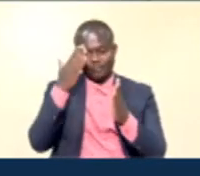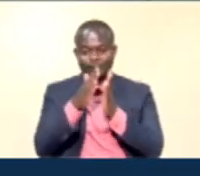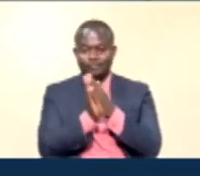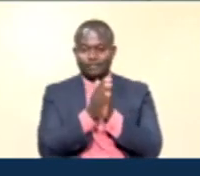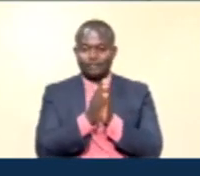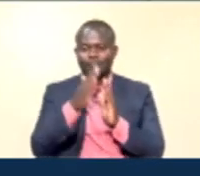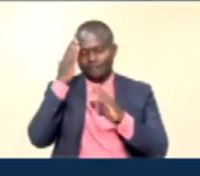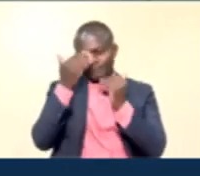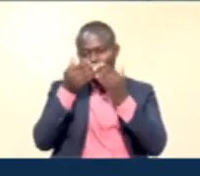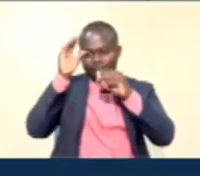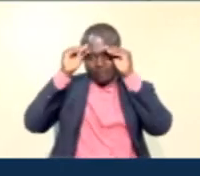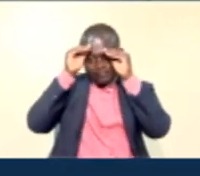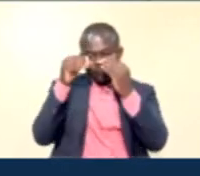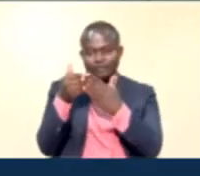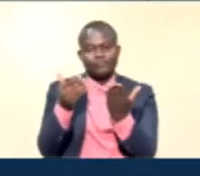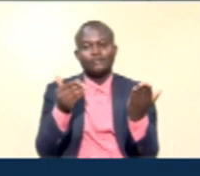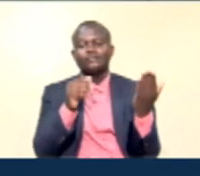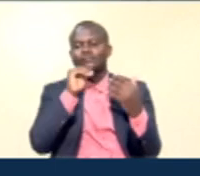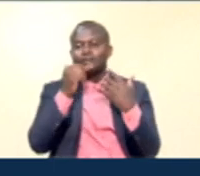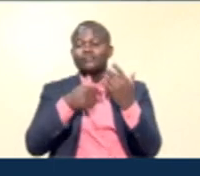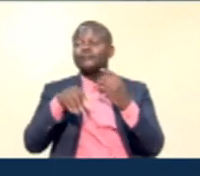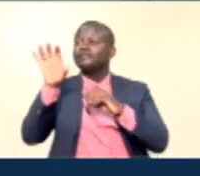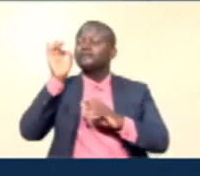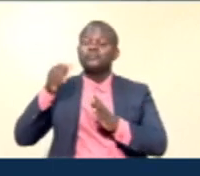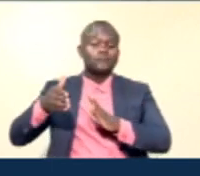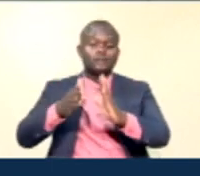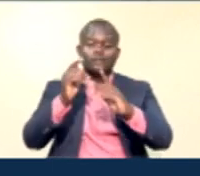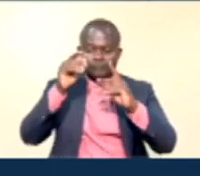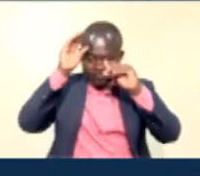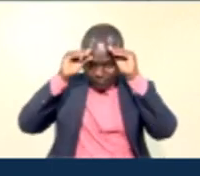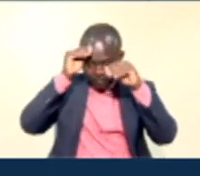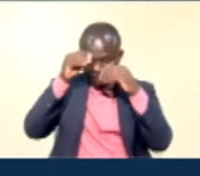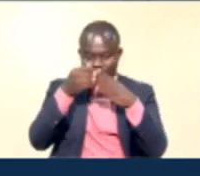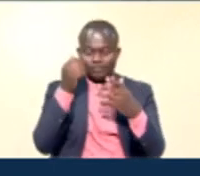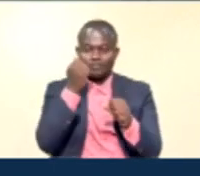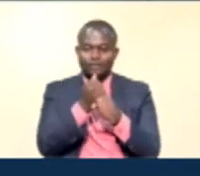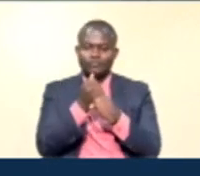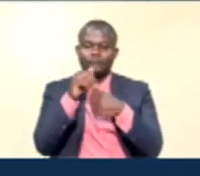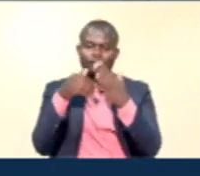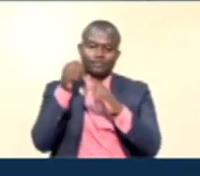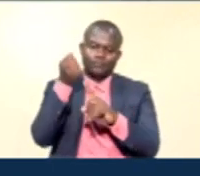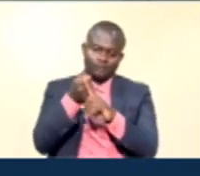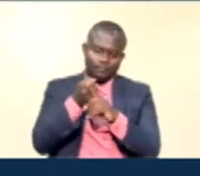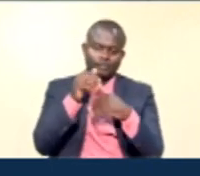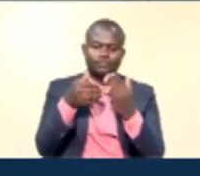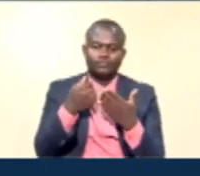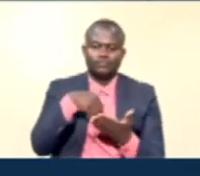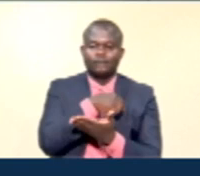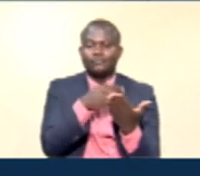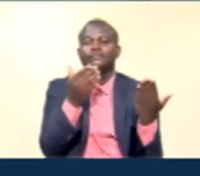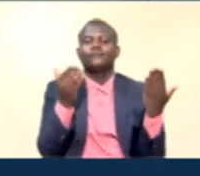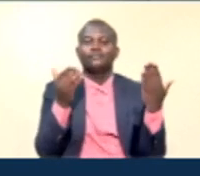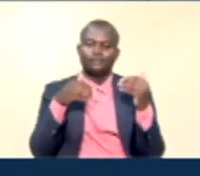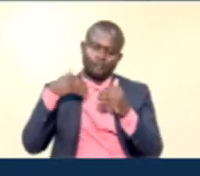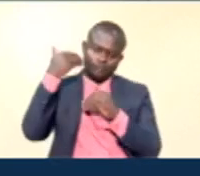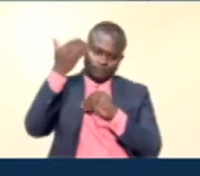ye menya aho yize si ibintu yatoraguye mu muhanda ni ibintu yize ni ibintu yakoreye haraniye ya